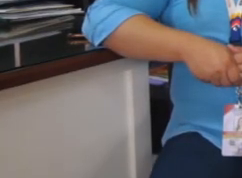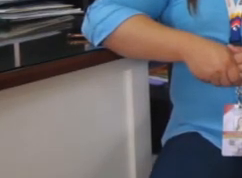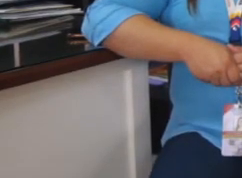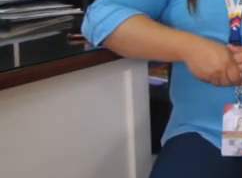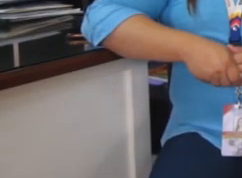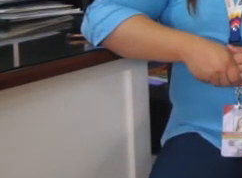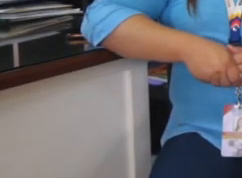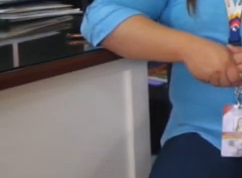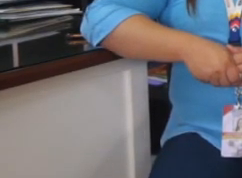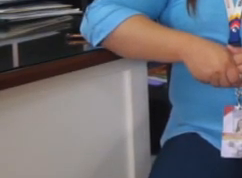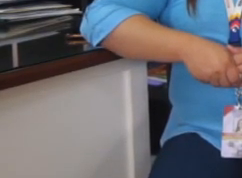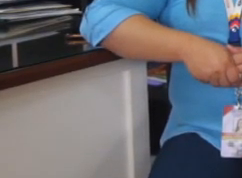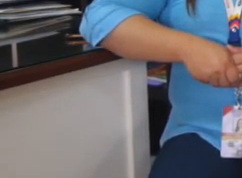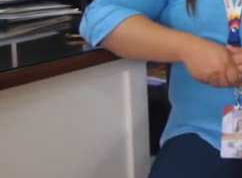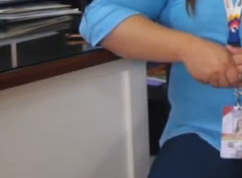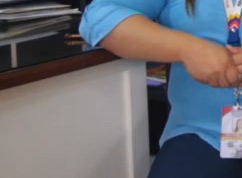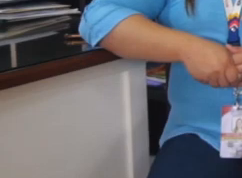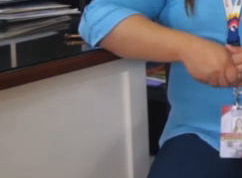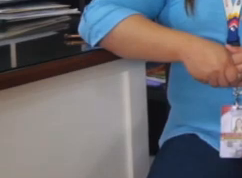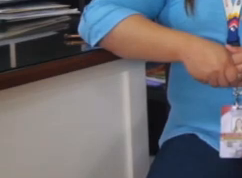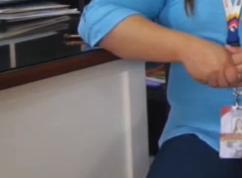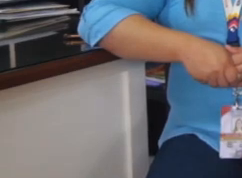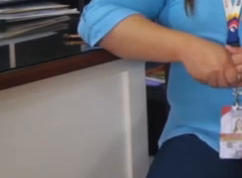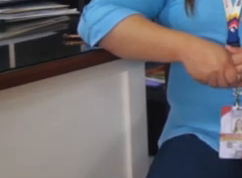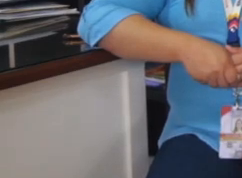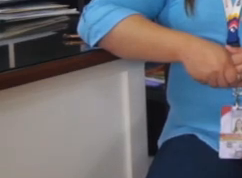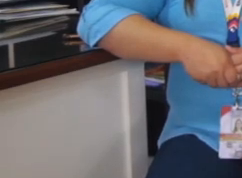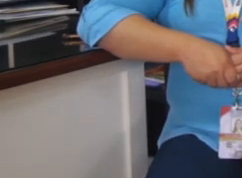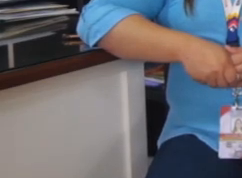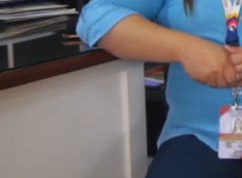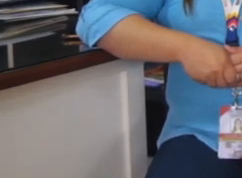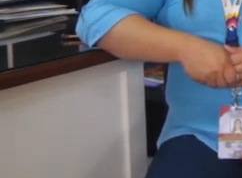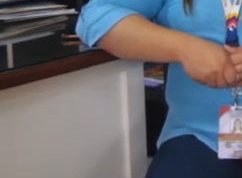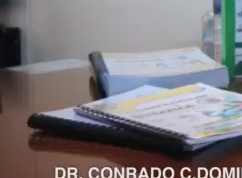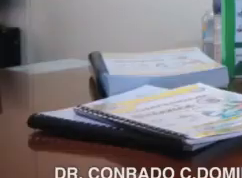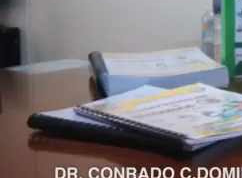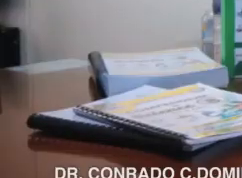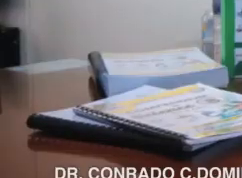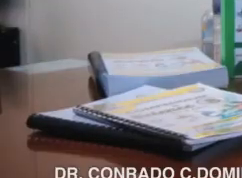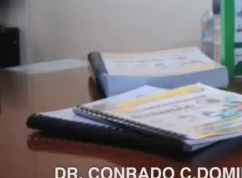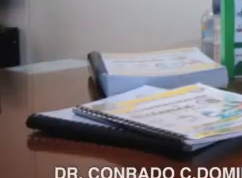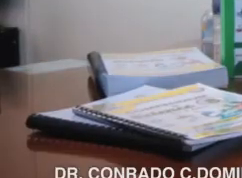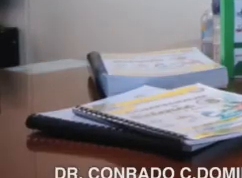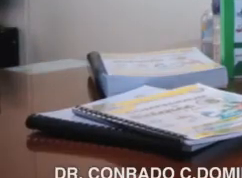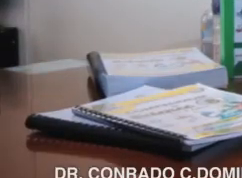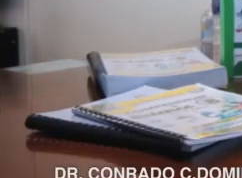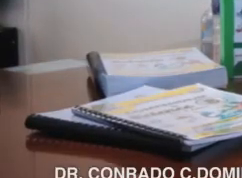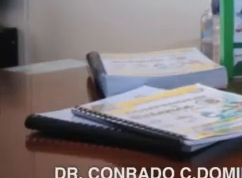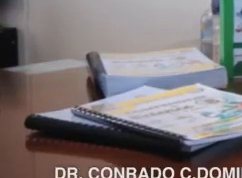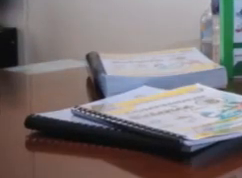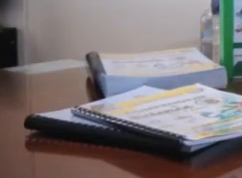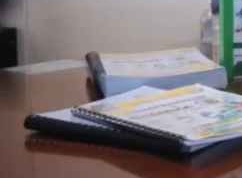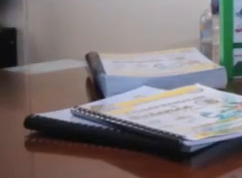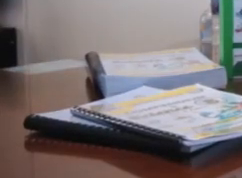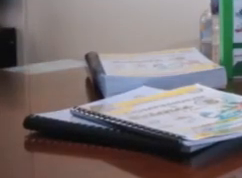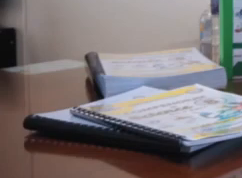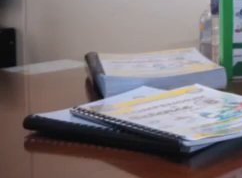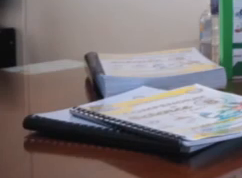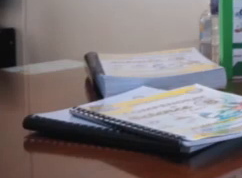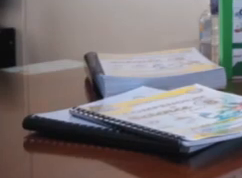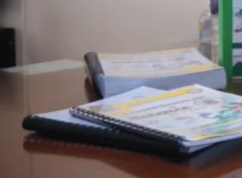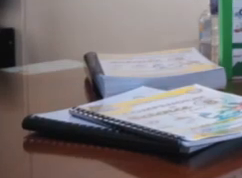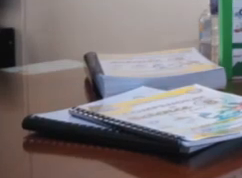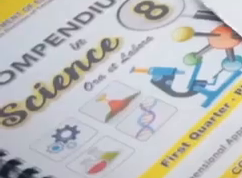ay nahihirapan po sila, so meron naman tayong tinatawag na modular. Kami po sa DepEd ay hindi tumitigil